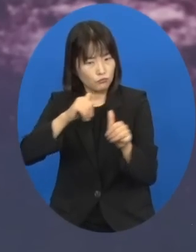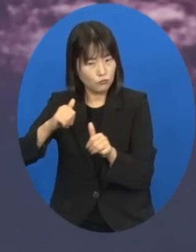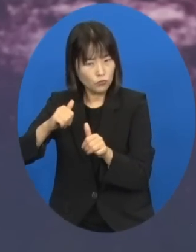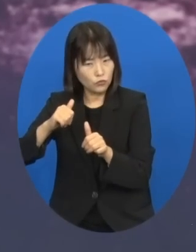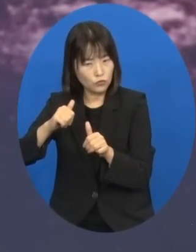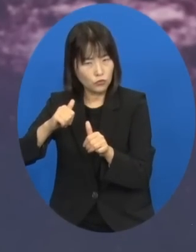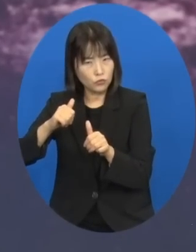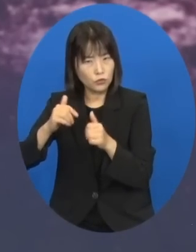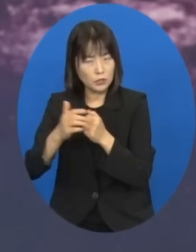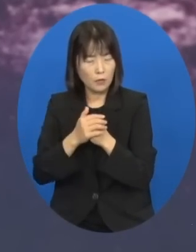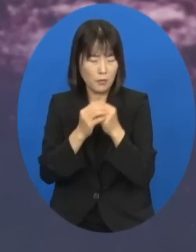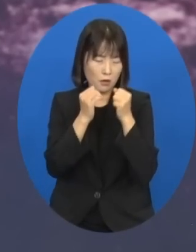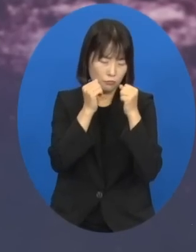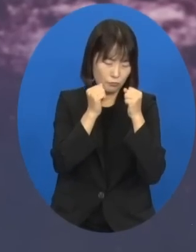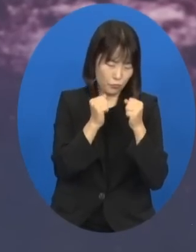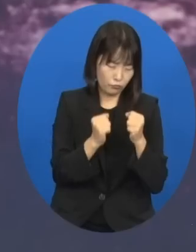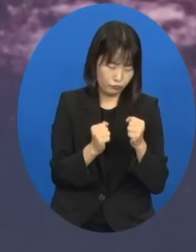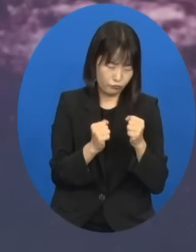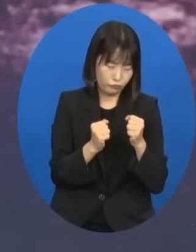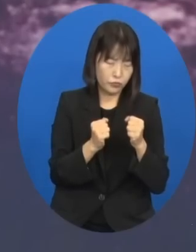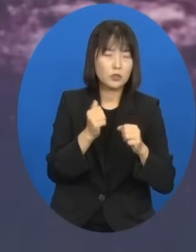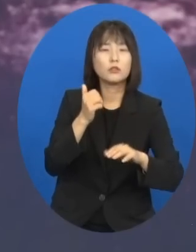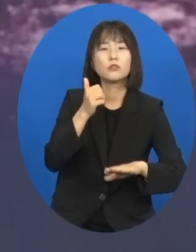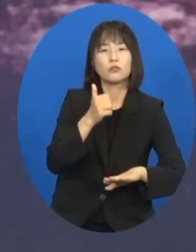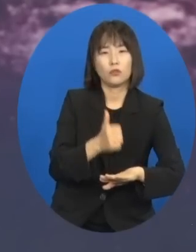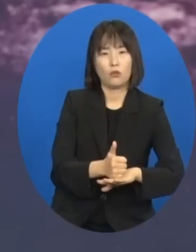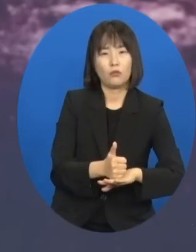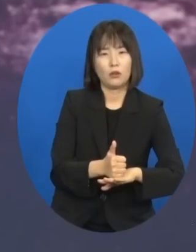한 곳에 머무른 결과예요.